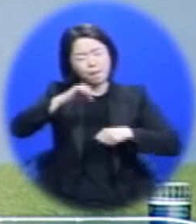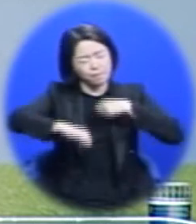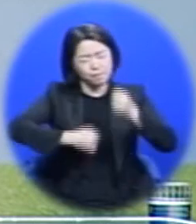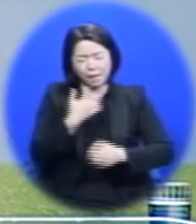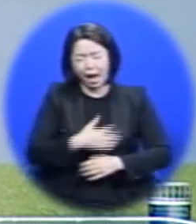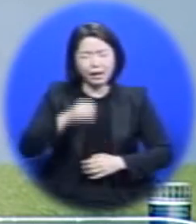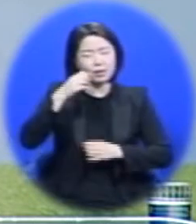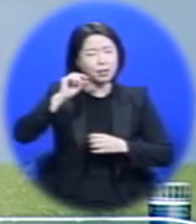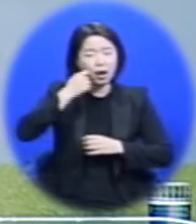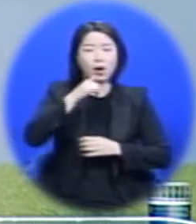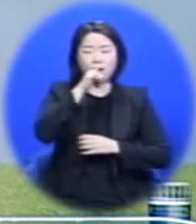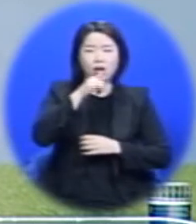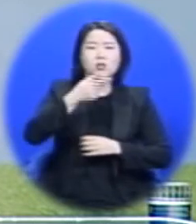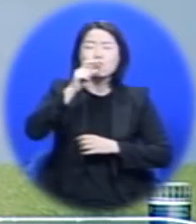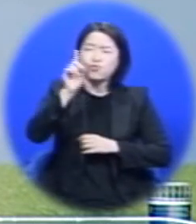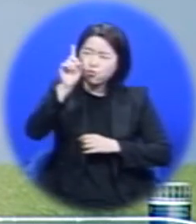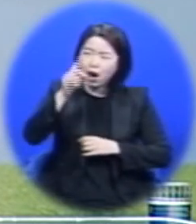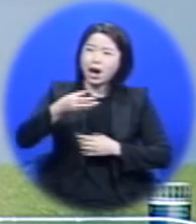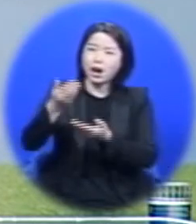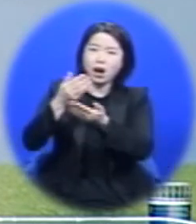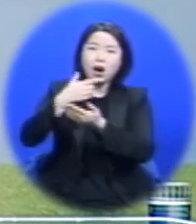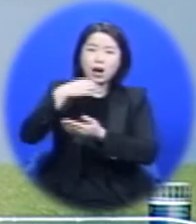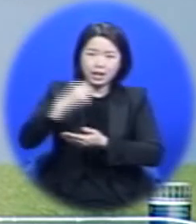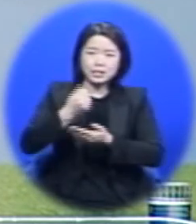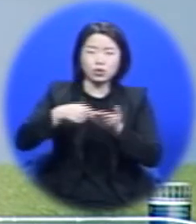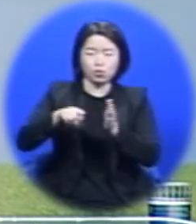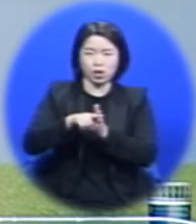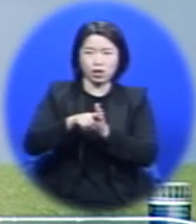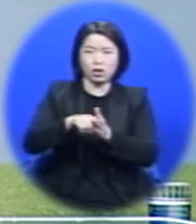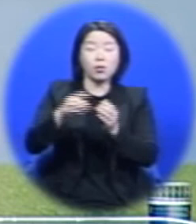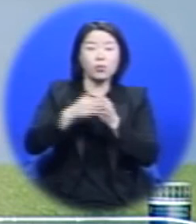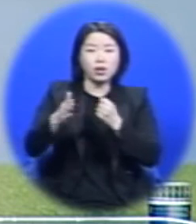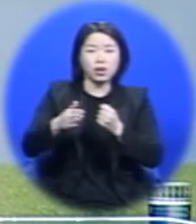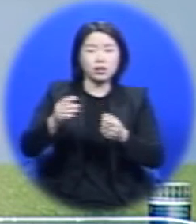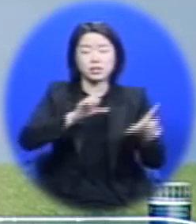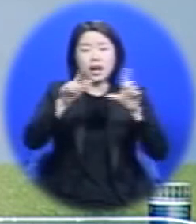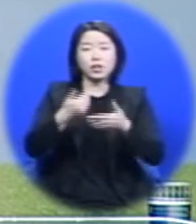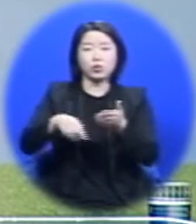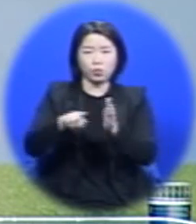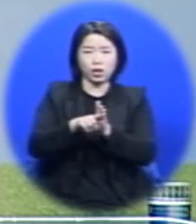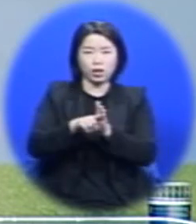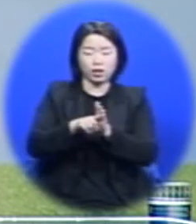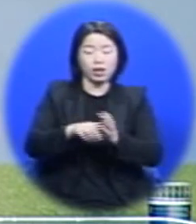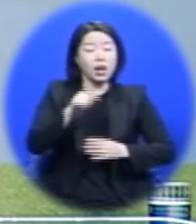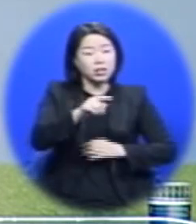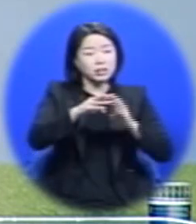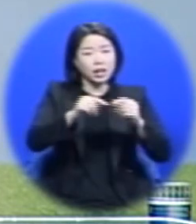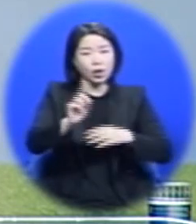발악. 물 한 모금 얻으려고. 그래야 그는 사는 거예요. 그 땅이 어떤